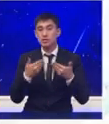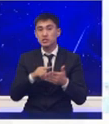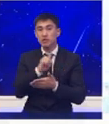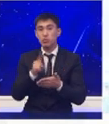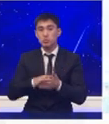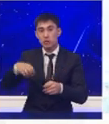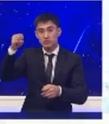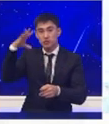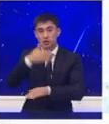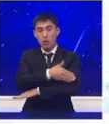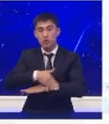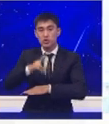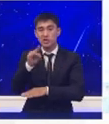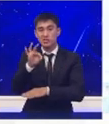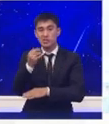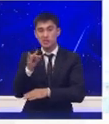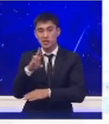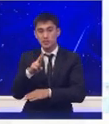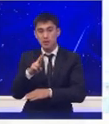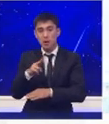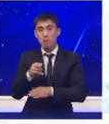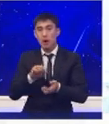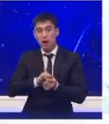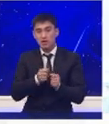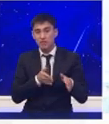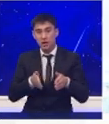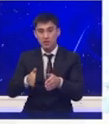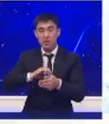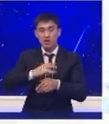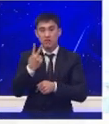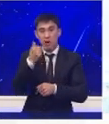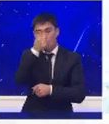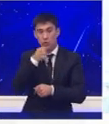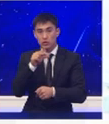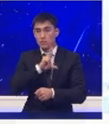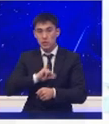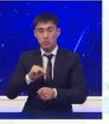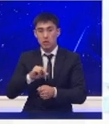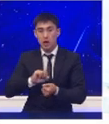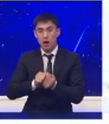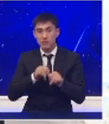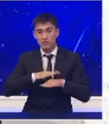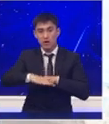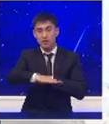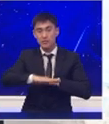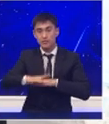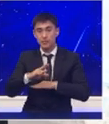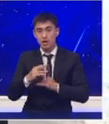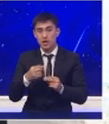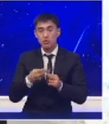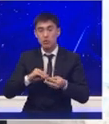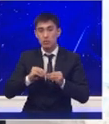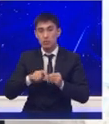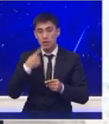улице Казахстанской, а дальше по поводу асфальта, поскольку 2 года там не было асфальта, вот, поднял эту